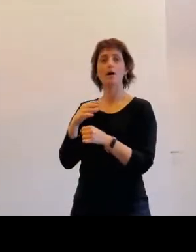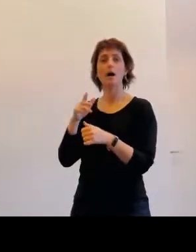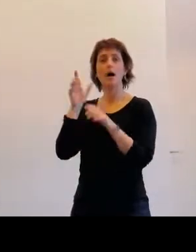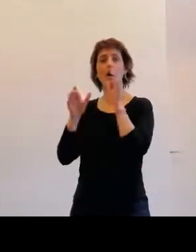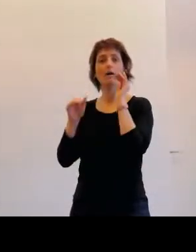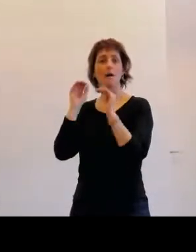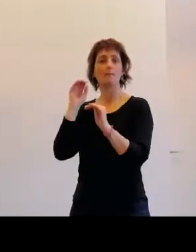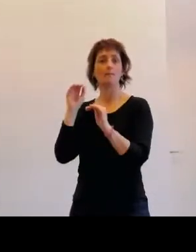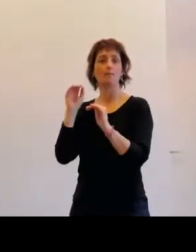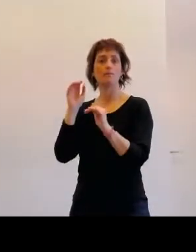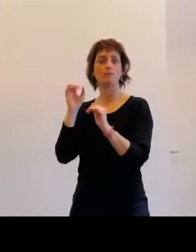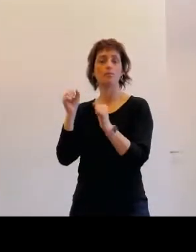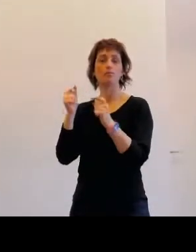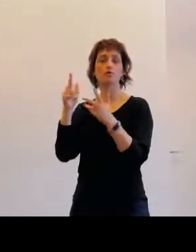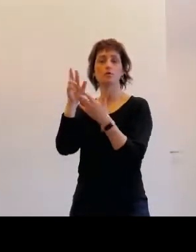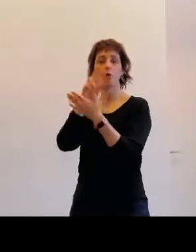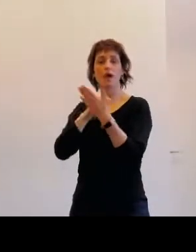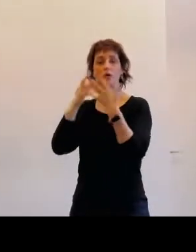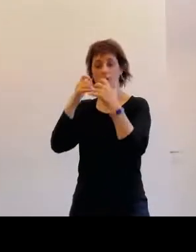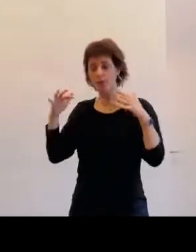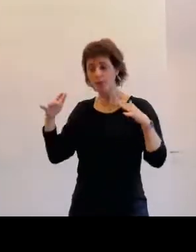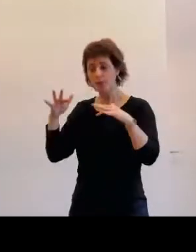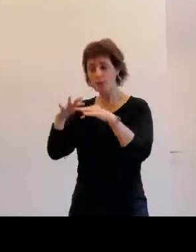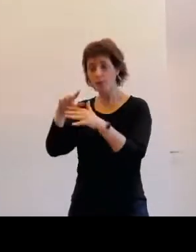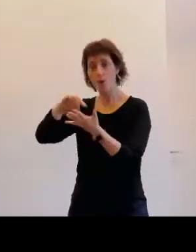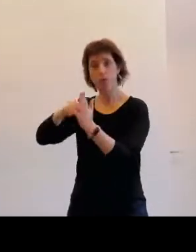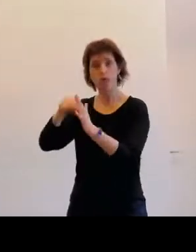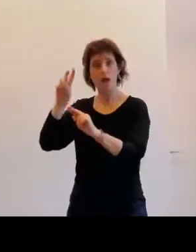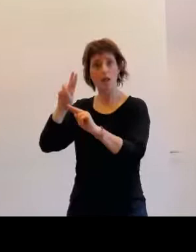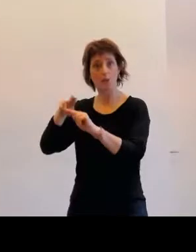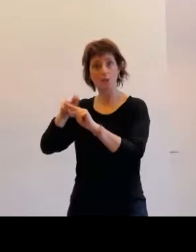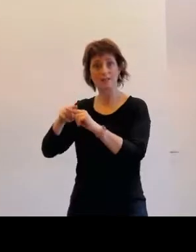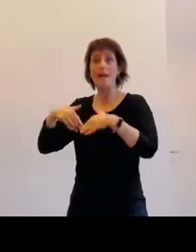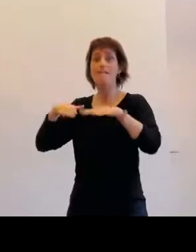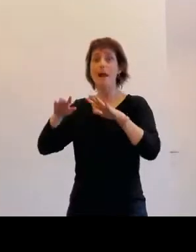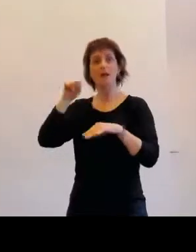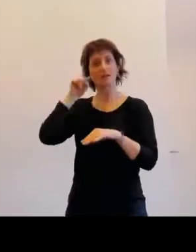à Nancy. Il faut que notre centre-ville soit